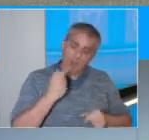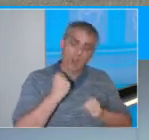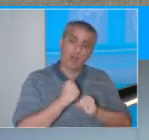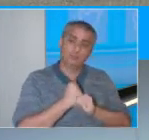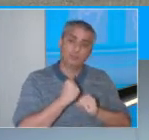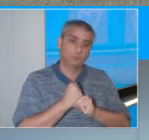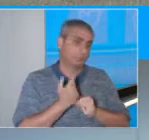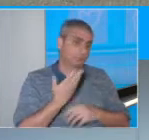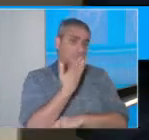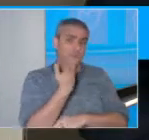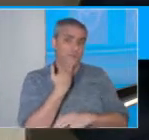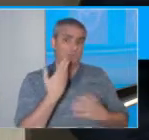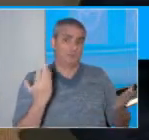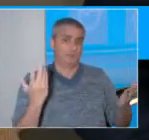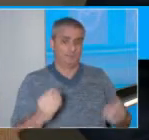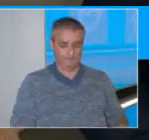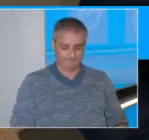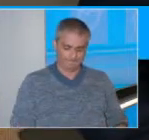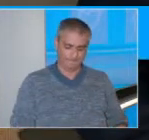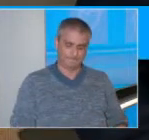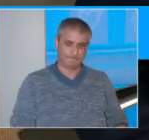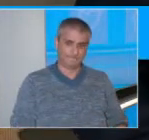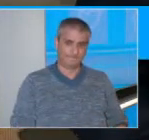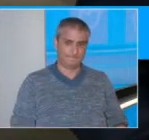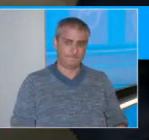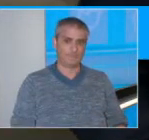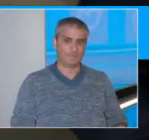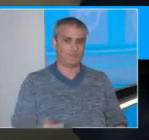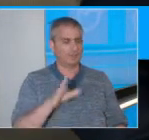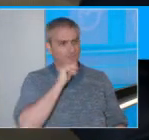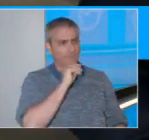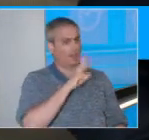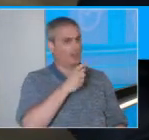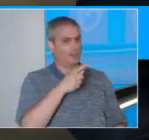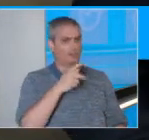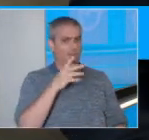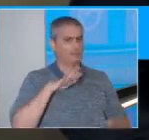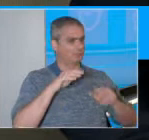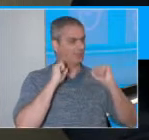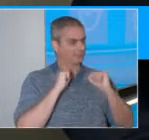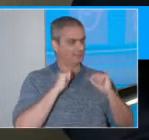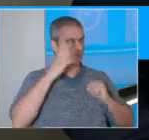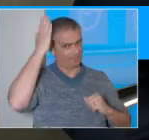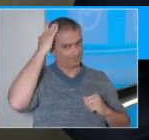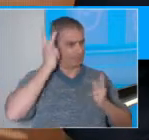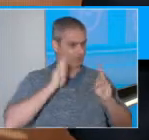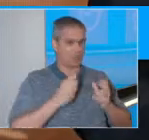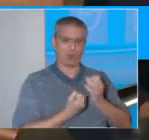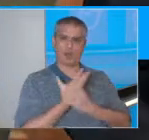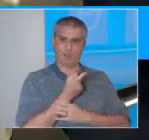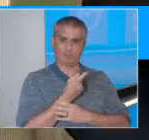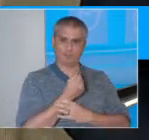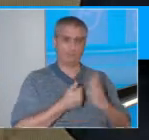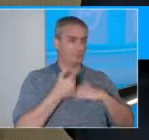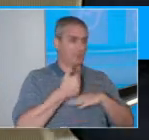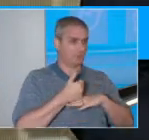לעשות את מדינת ישראל גן עדן במקום טוב יותר לאזרחי מדינת ישראל. כשאתה מדבר, מר דודי, על ממשלה יציבה שנפתלי בנט יכול להקים